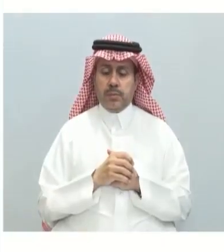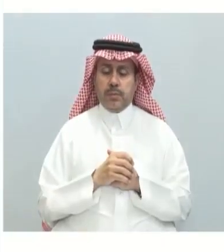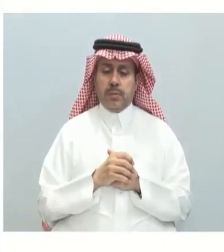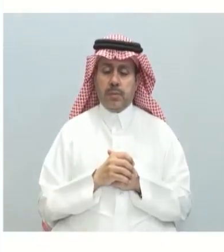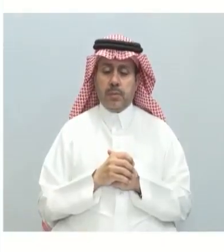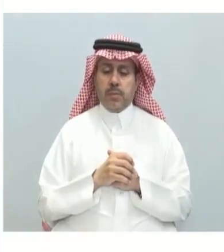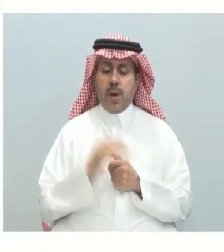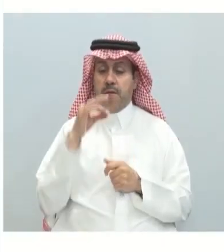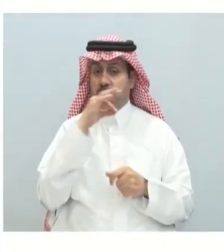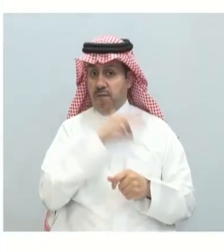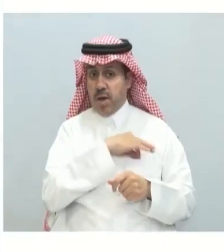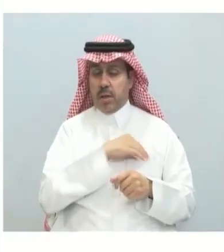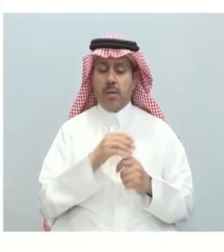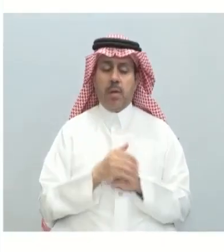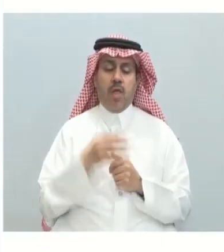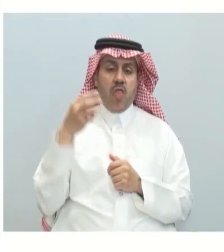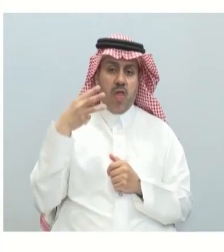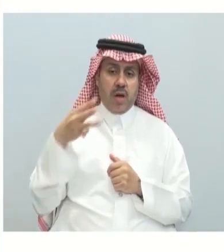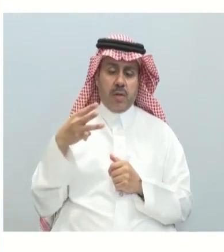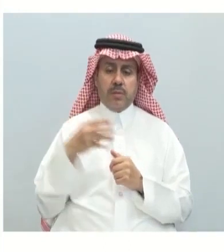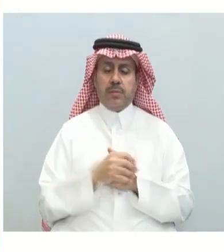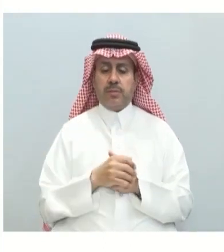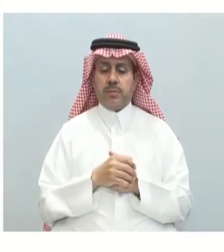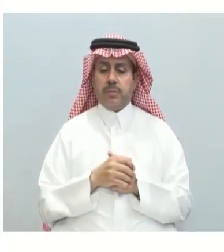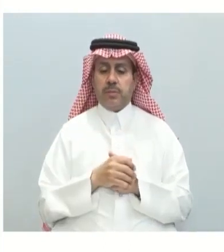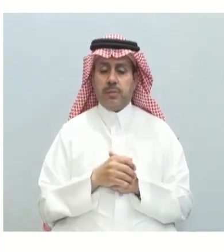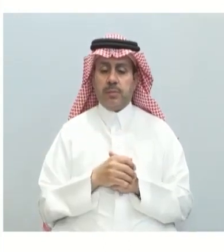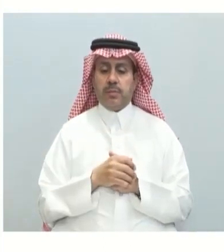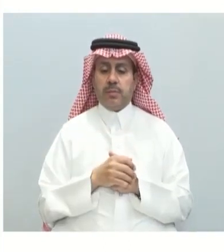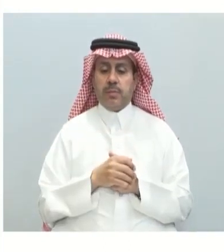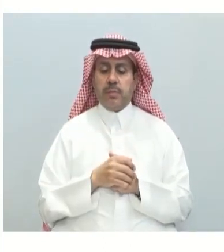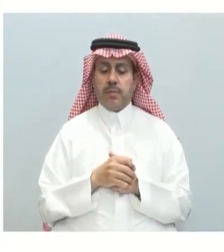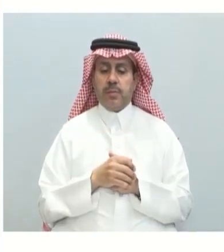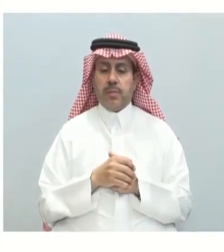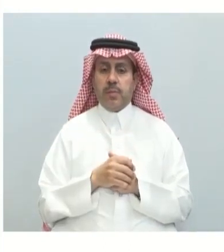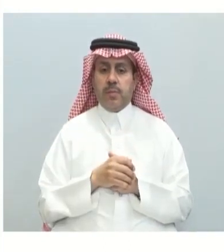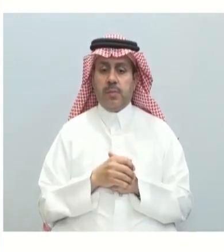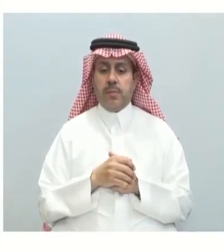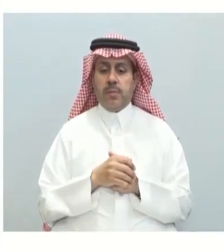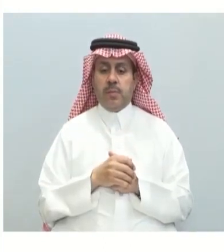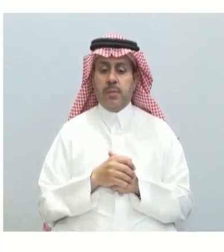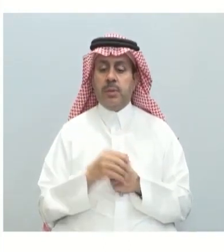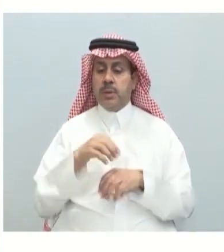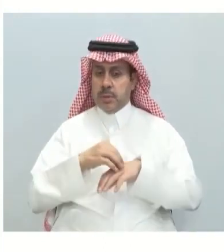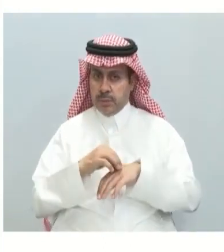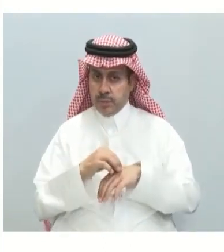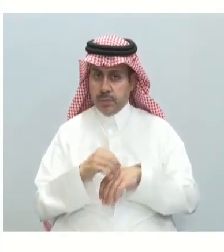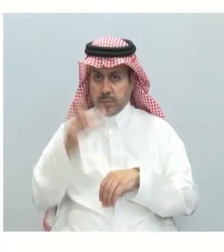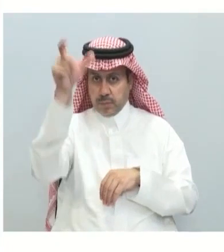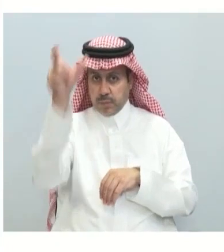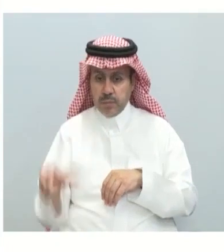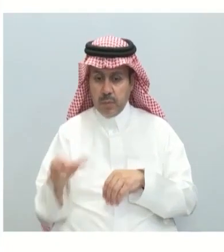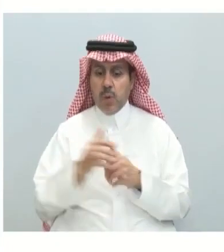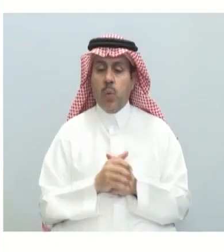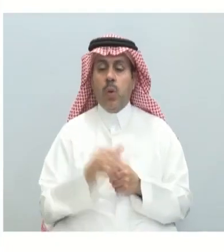على فائده اخرى من الفوائد التي تستنبط من هذه الايات التي معنا وهي الانسان